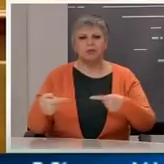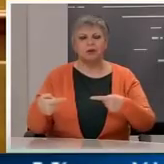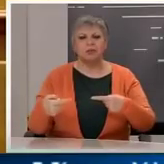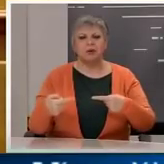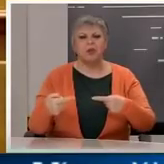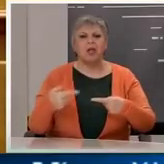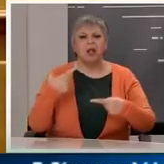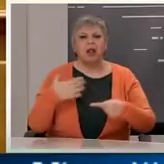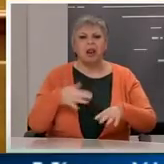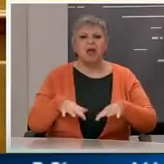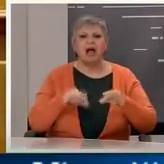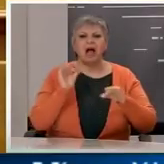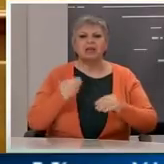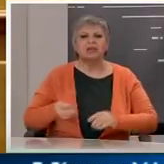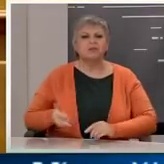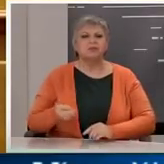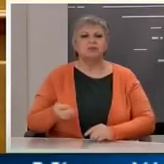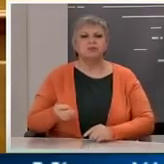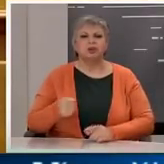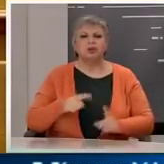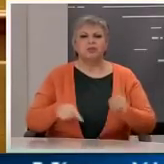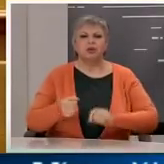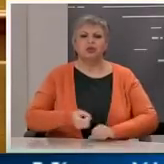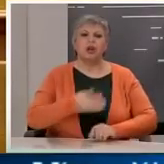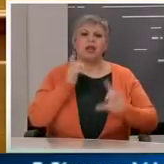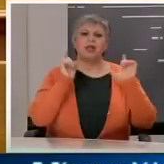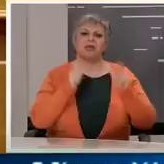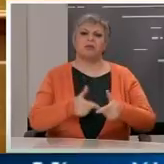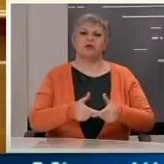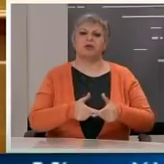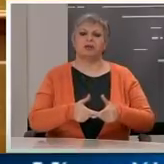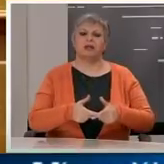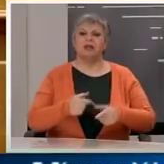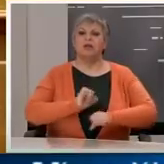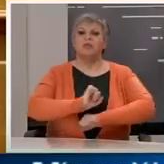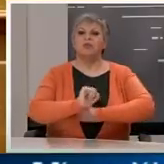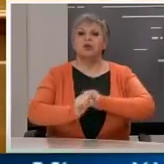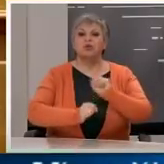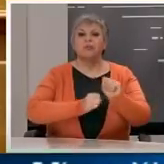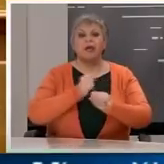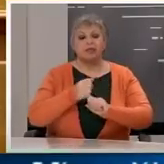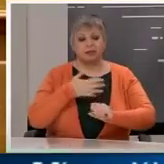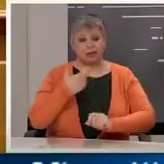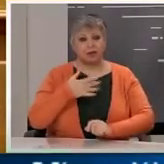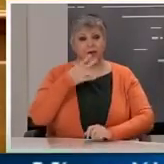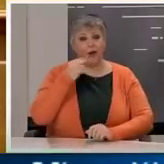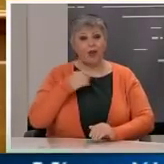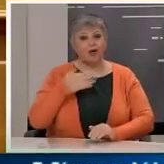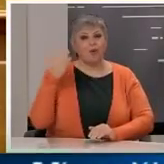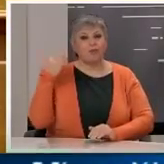Δημοκρατία, προσπαθώντας ακριβώς να αντιστρέψει το σε βάρος της αρνητικό